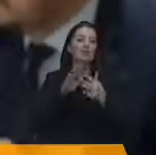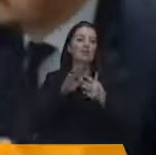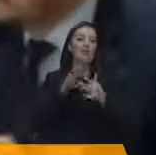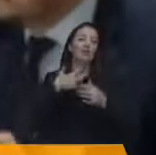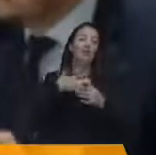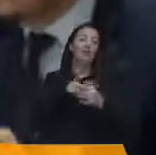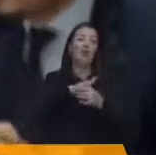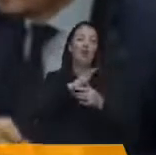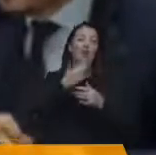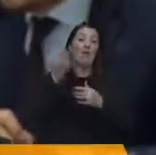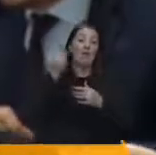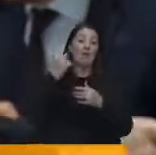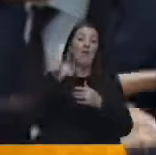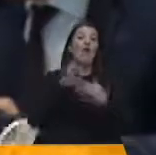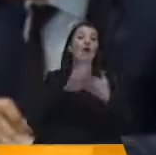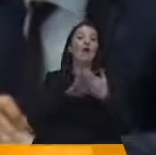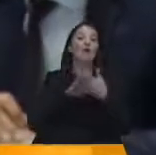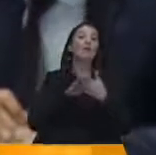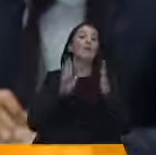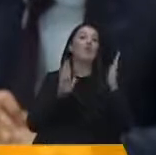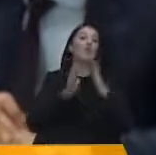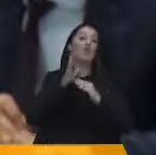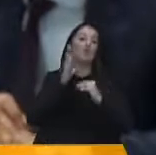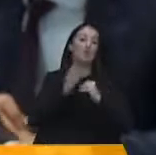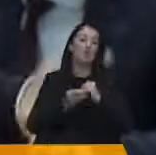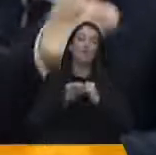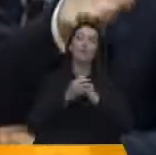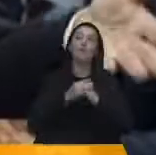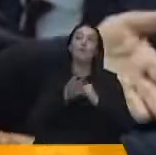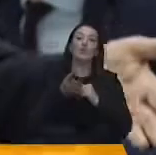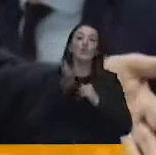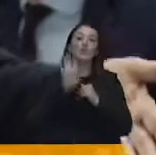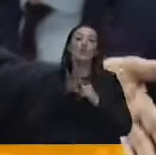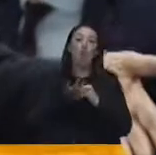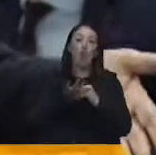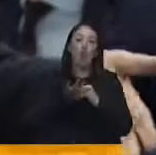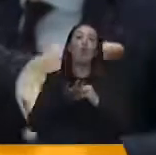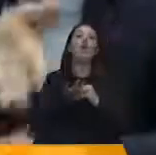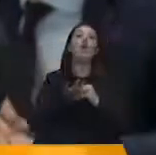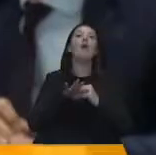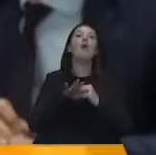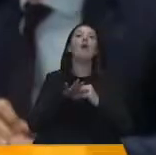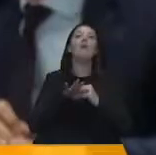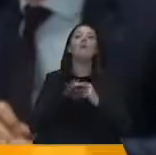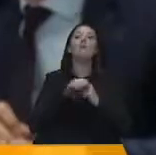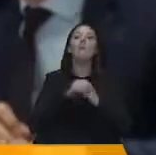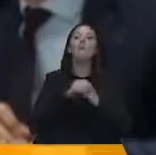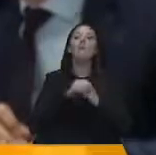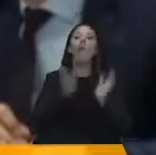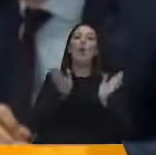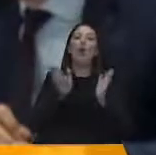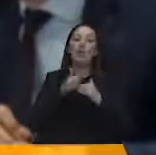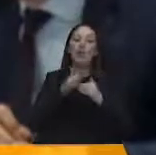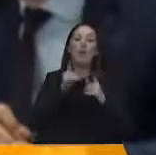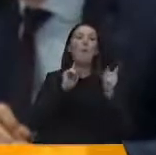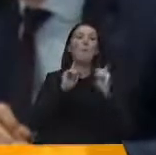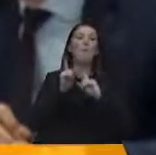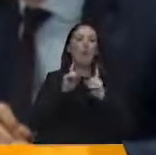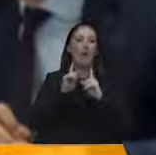Cumhuriyet Halk Partili arkadaşlarımız karşı durmuşlardır. Sonra odalar devreye girmiştir, mahkemeler